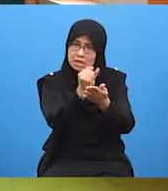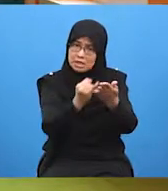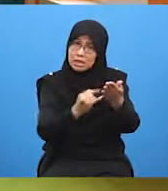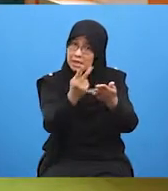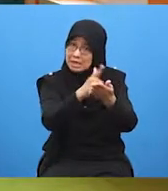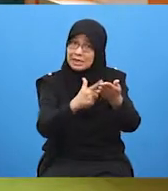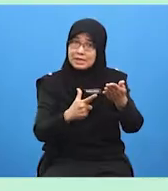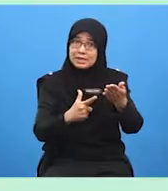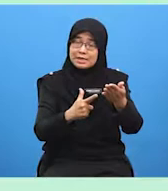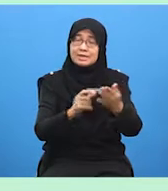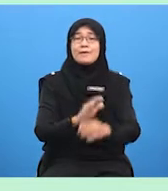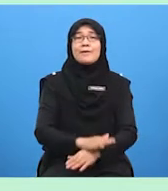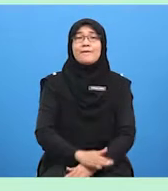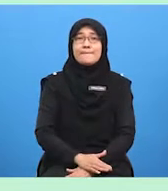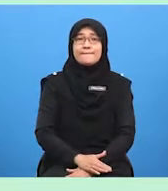tajuk-tajuk berikutnya.